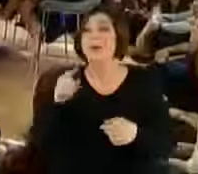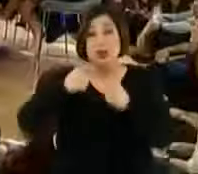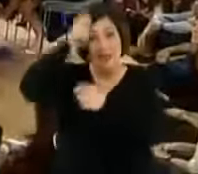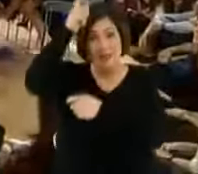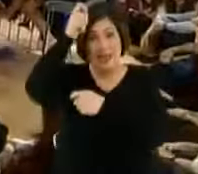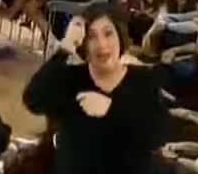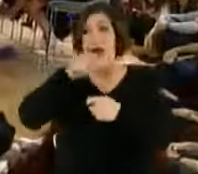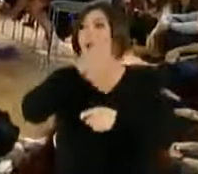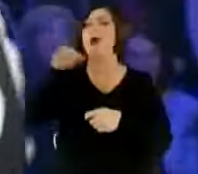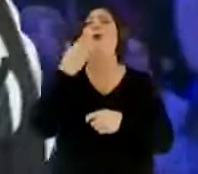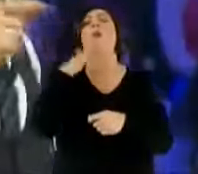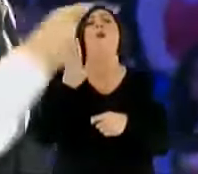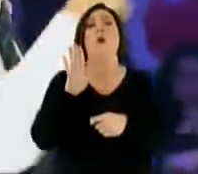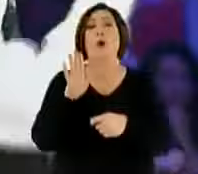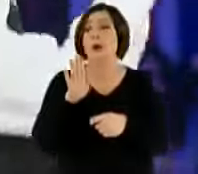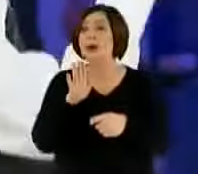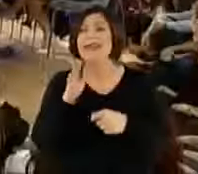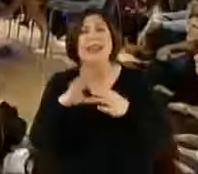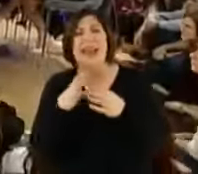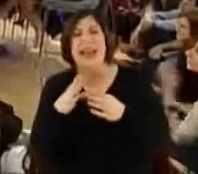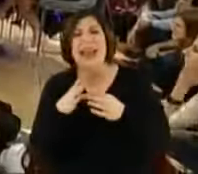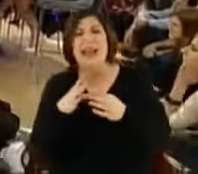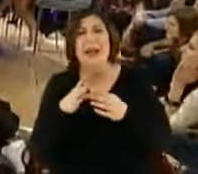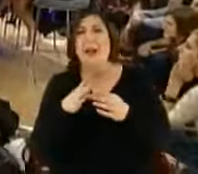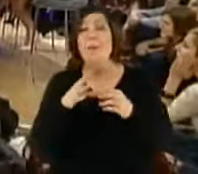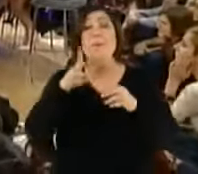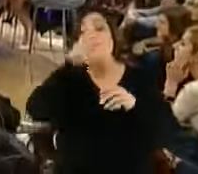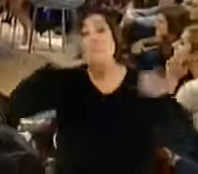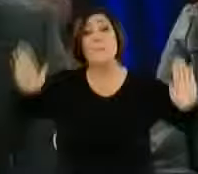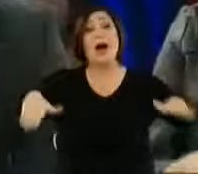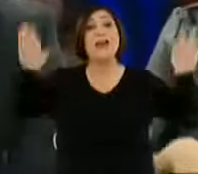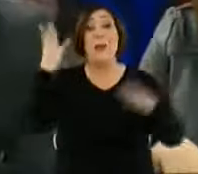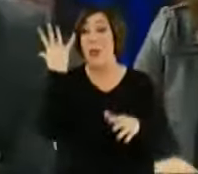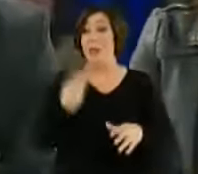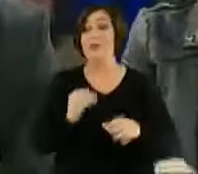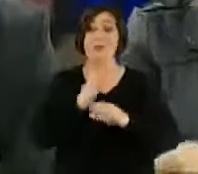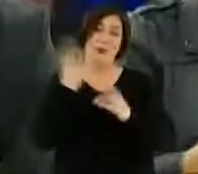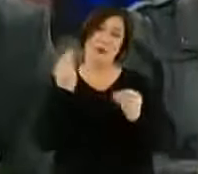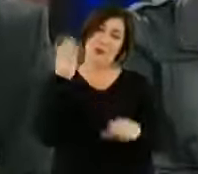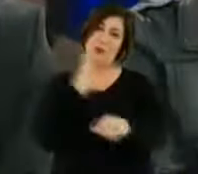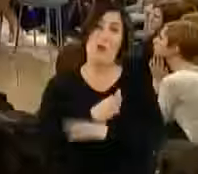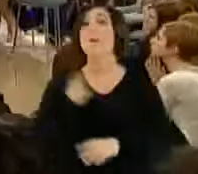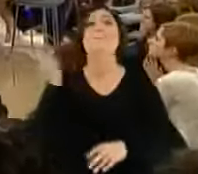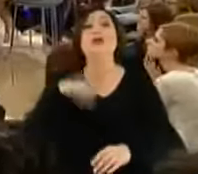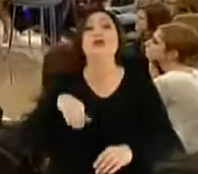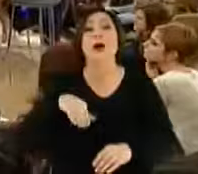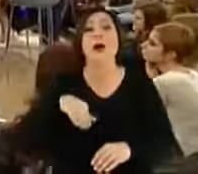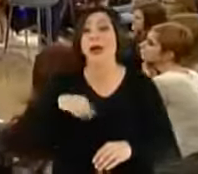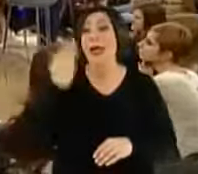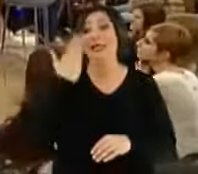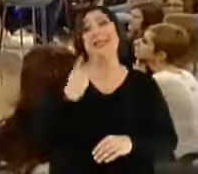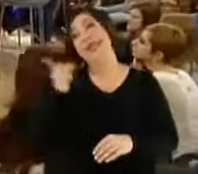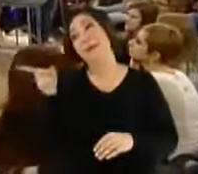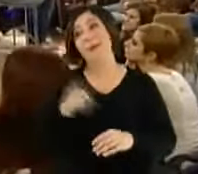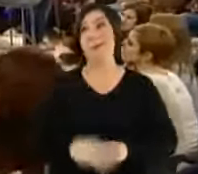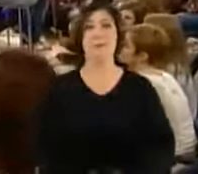Şemsiye? Olması. Her klipte yok. Ne olması? Martılar olması. Çok doğru. Başka ne olabilir?